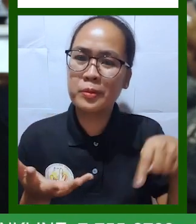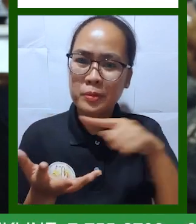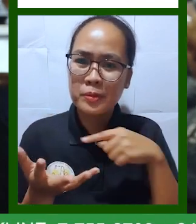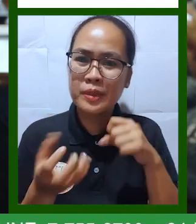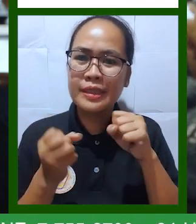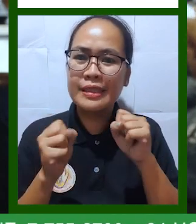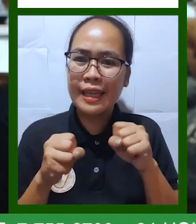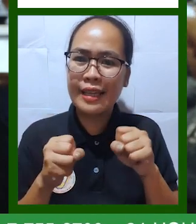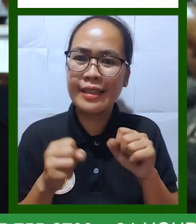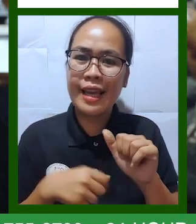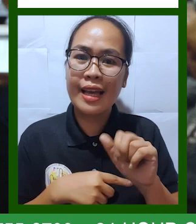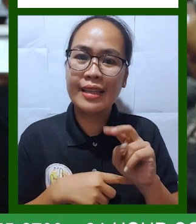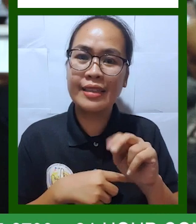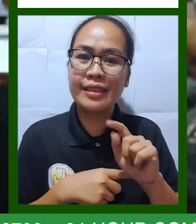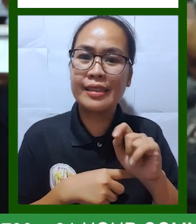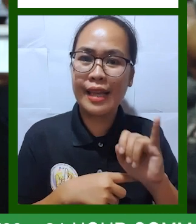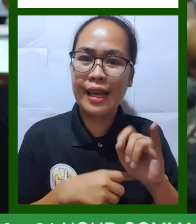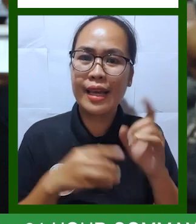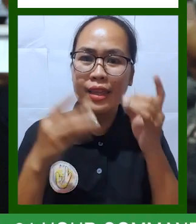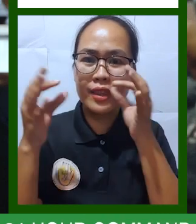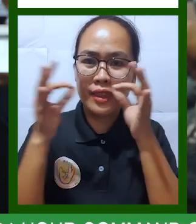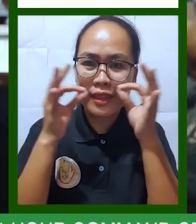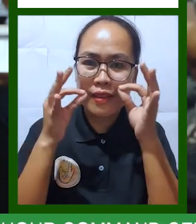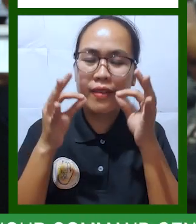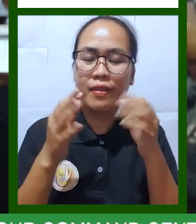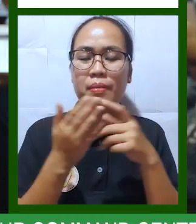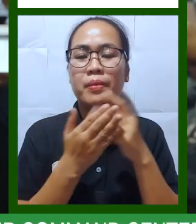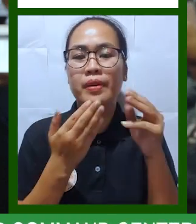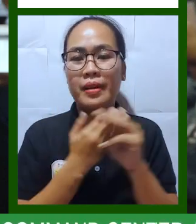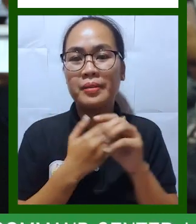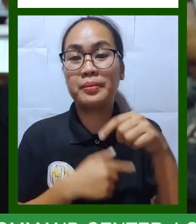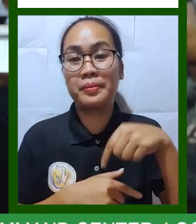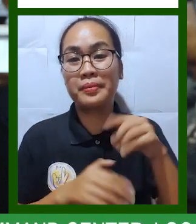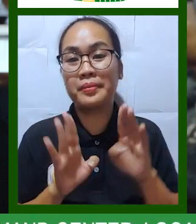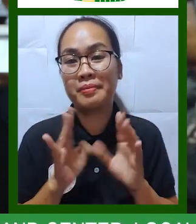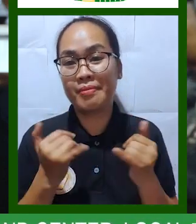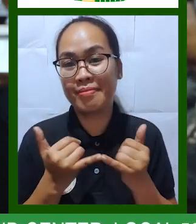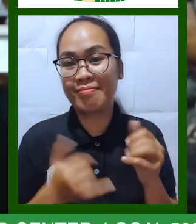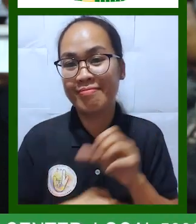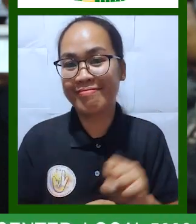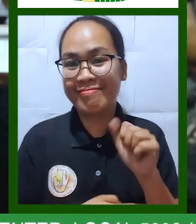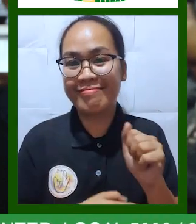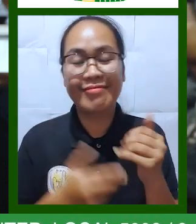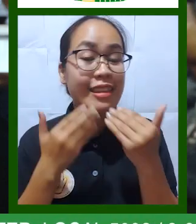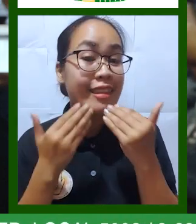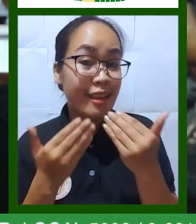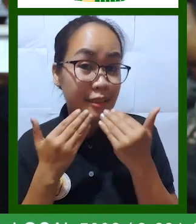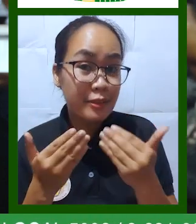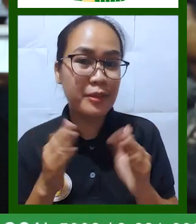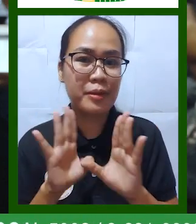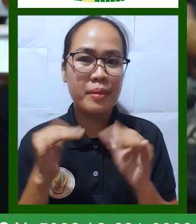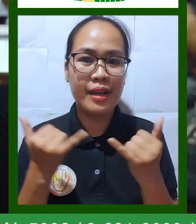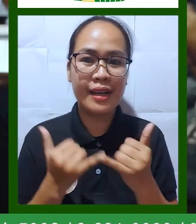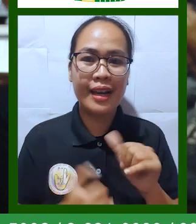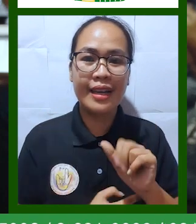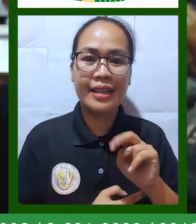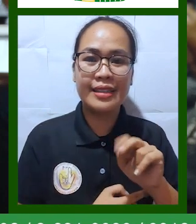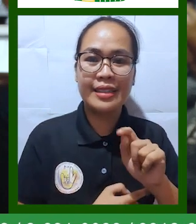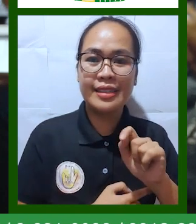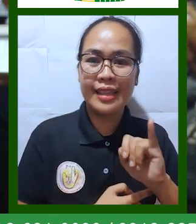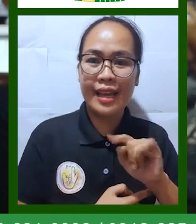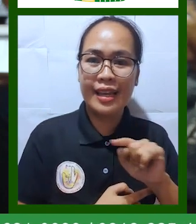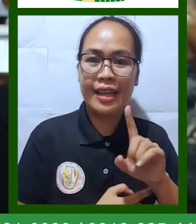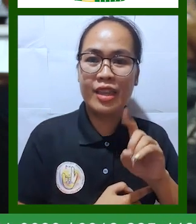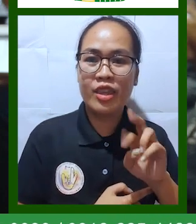ating anti-drug programs dito po sa Barangay San Antonio. So syempre salamat din po sa ating Barangay